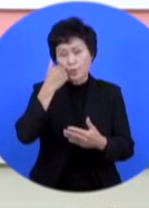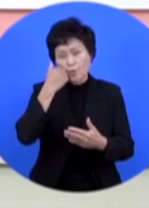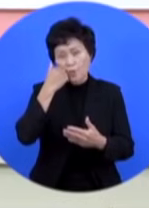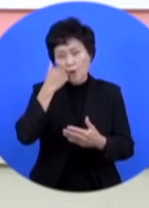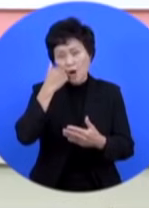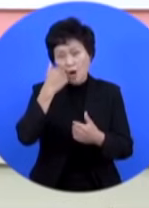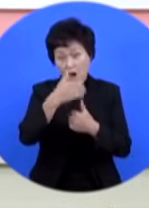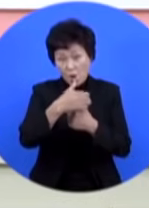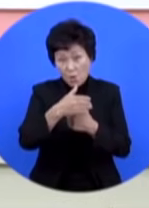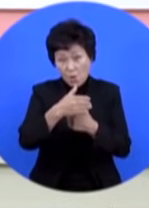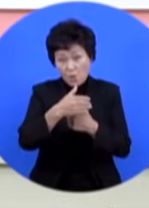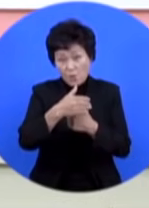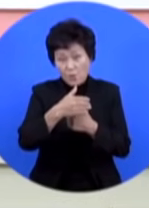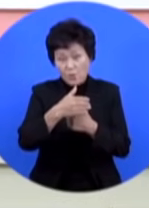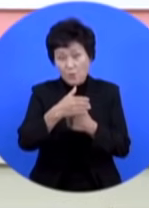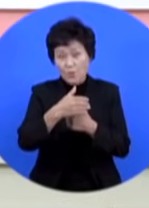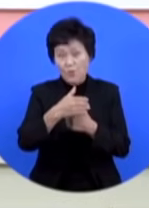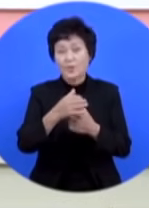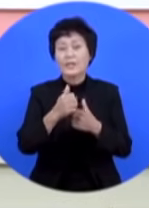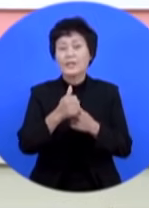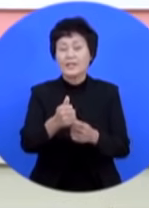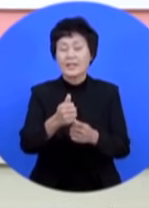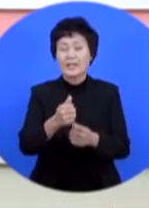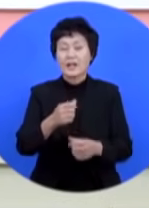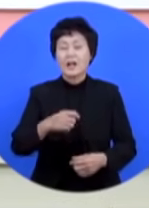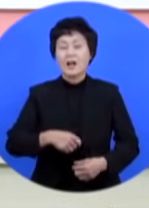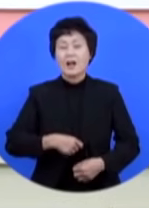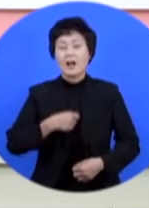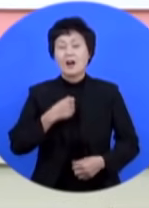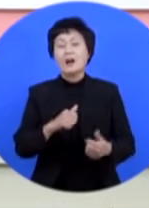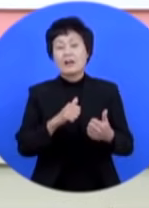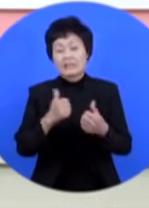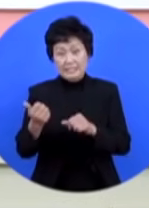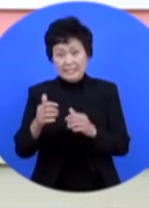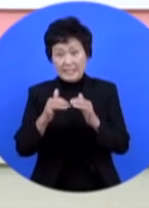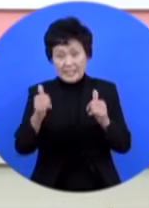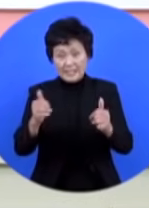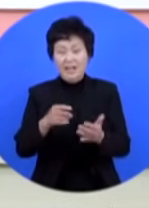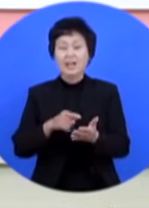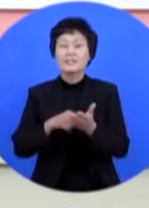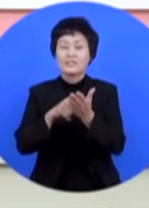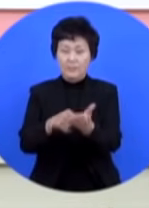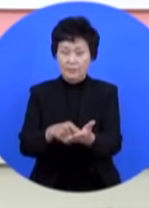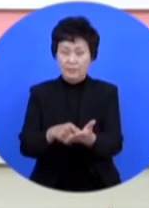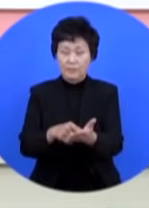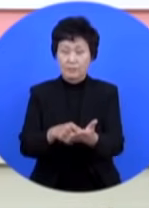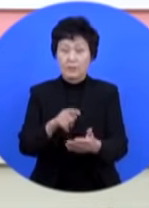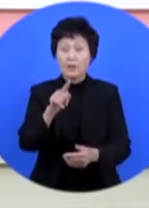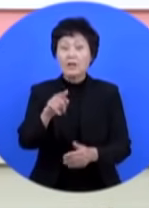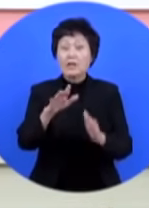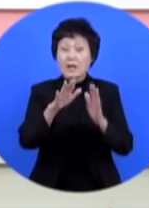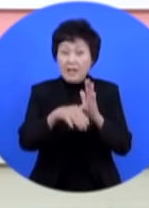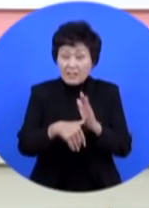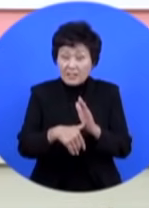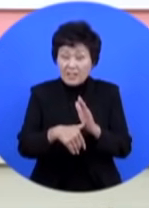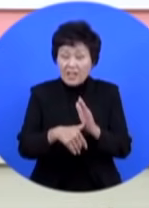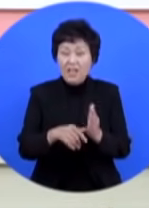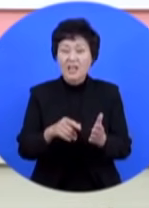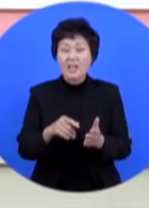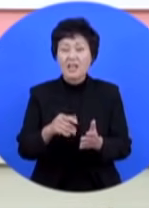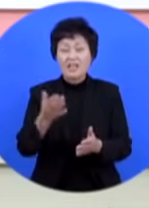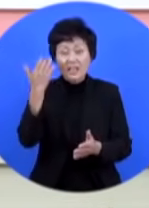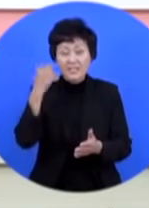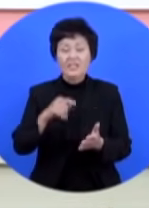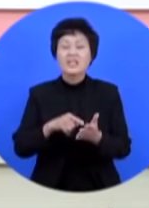의사자 신청을 정부에 했습니다. 뭐 당시만 해도 의사자 인정은 100건 신청하면은 한